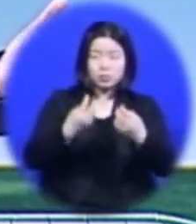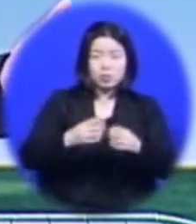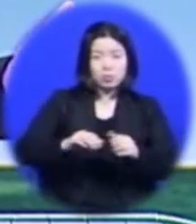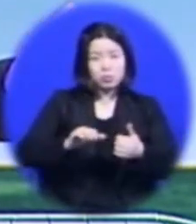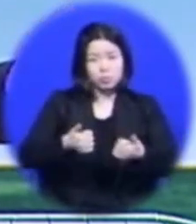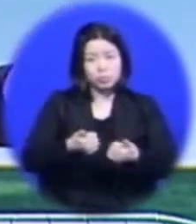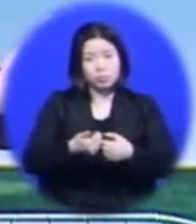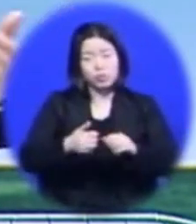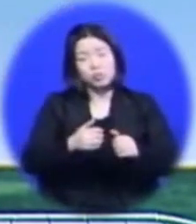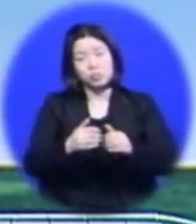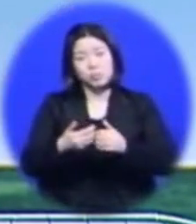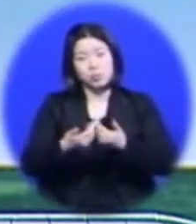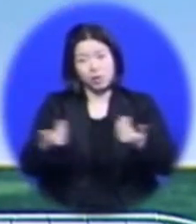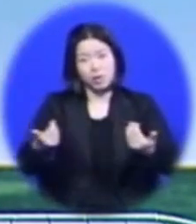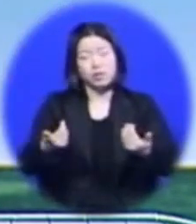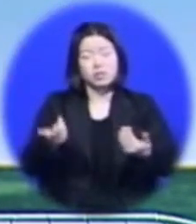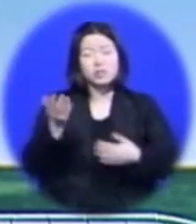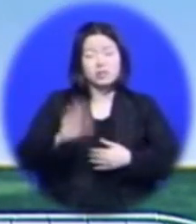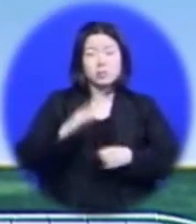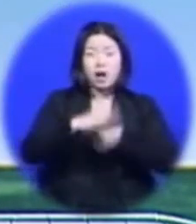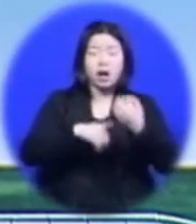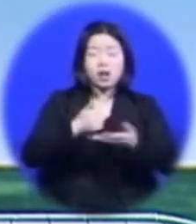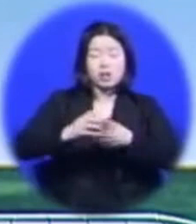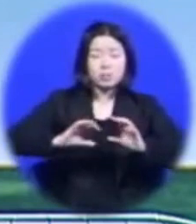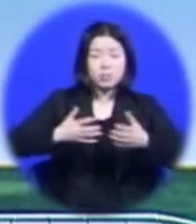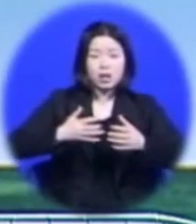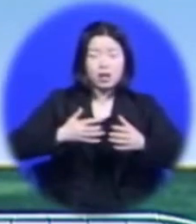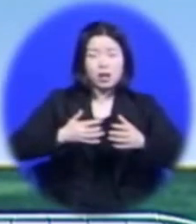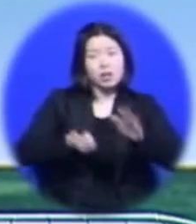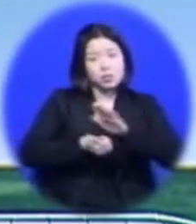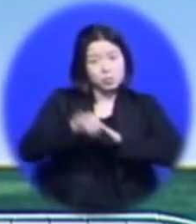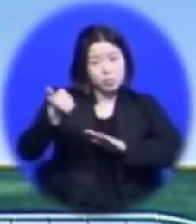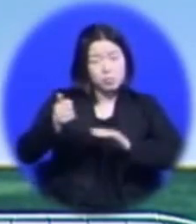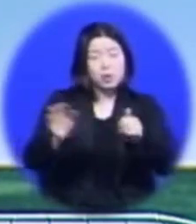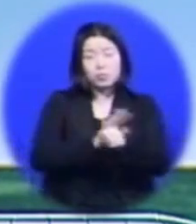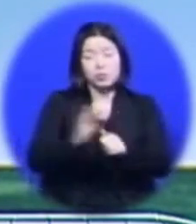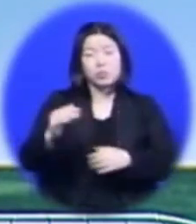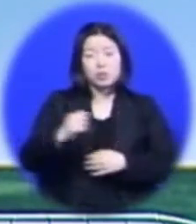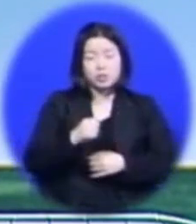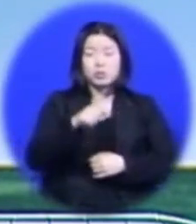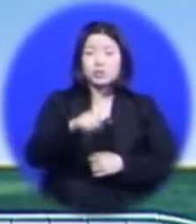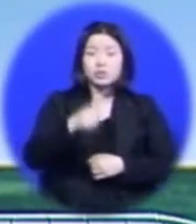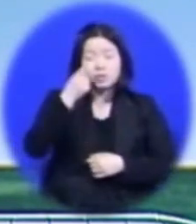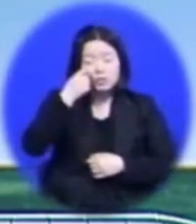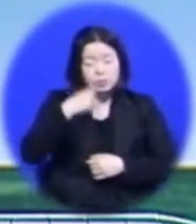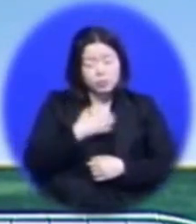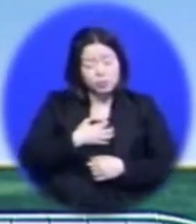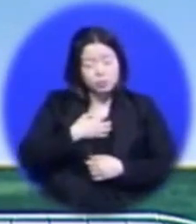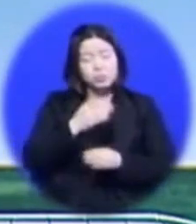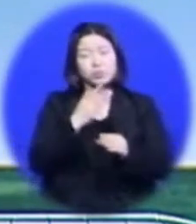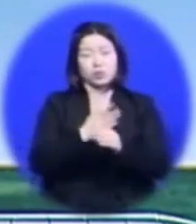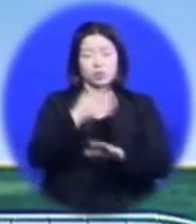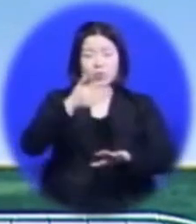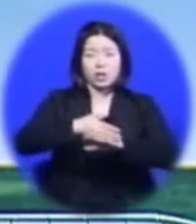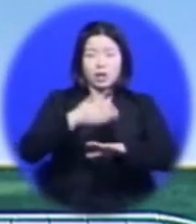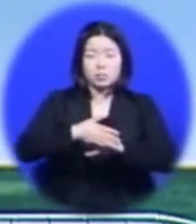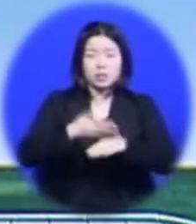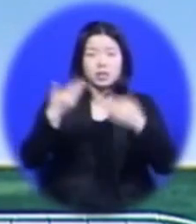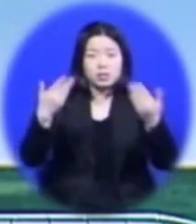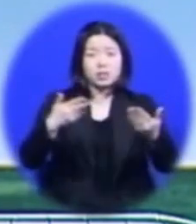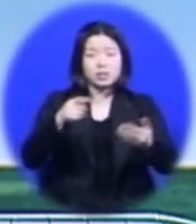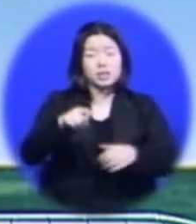잃었지만 하나님의 나라의 소망의 위로를 가지고 그 슬픔 중에서도 감사하는 이